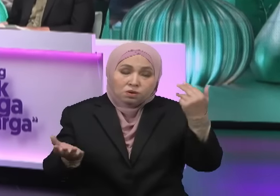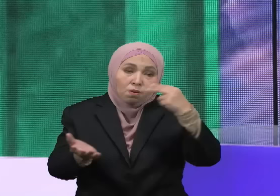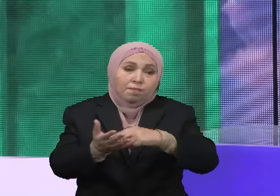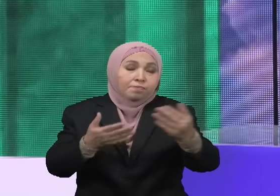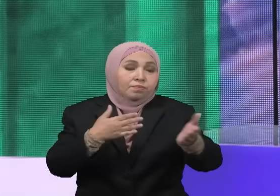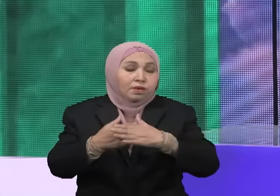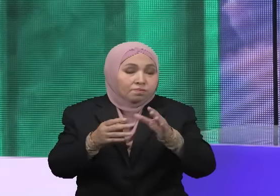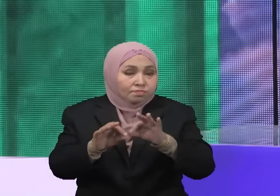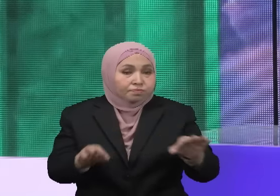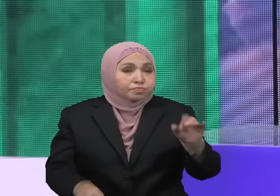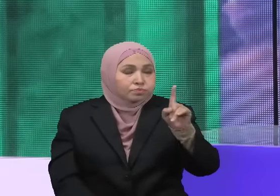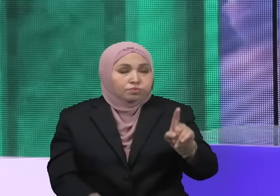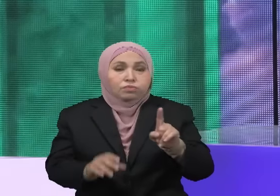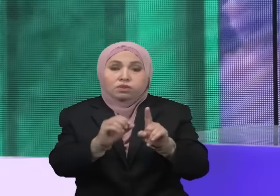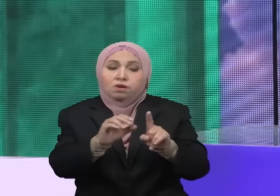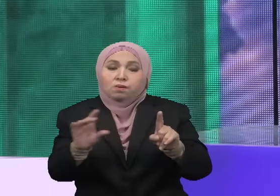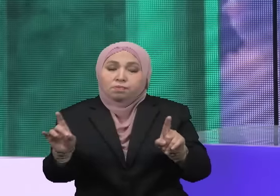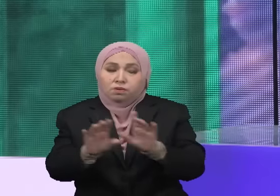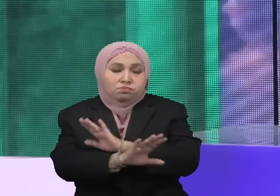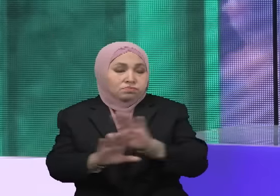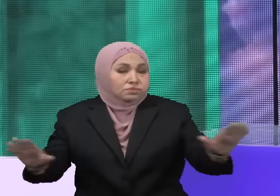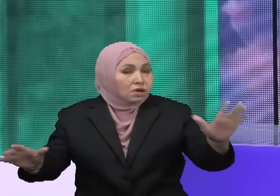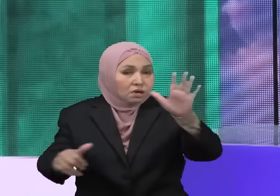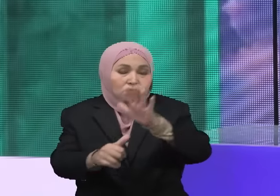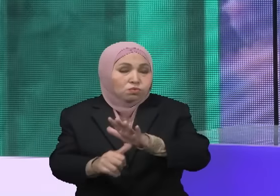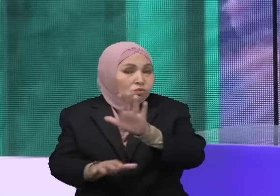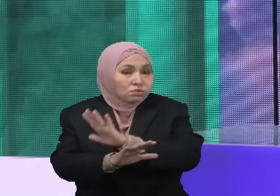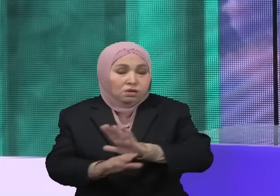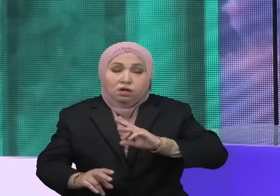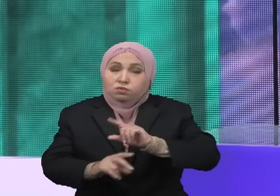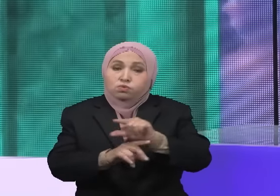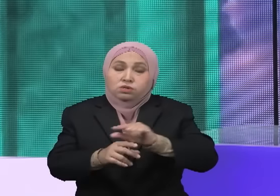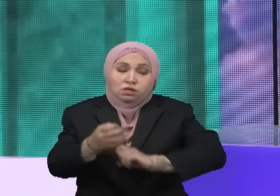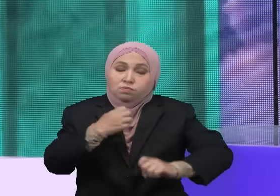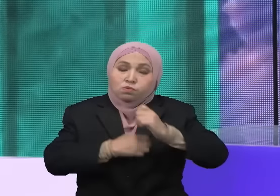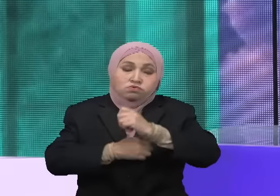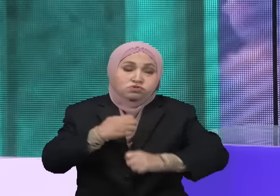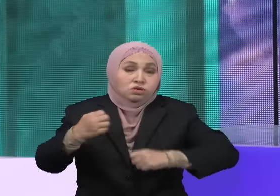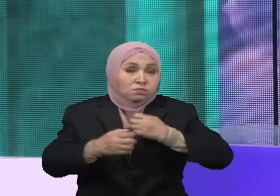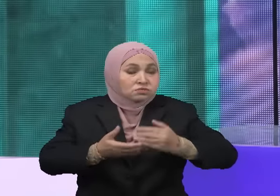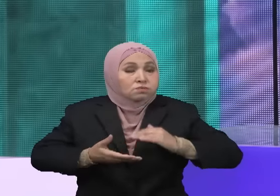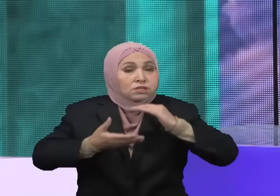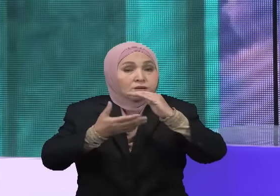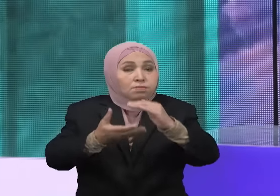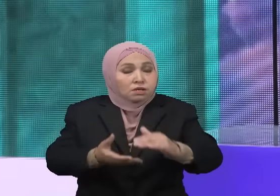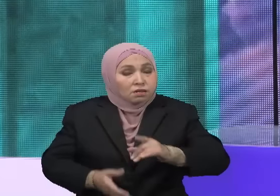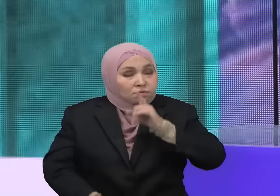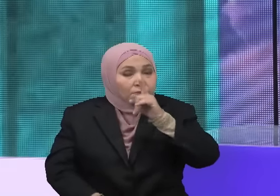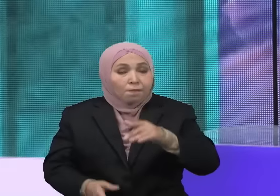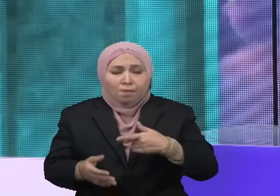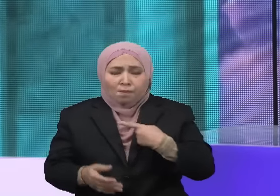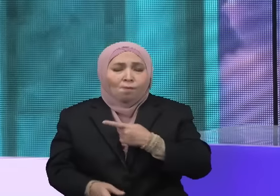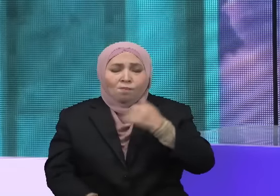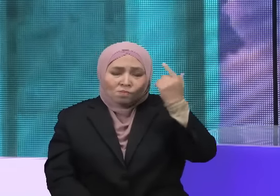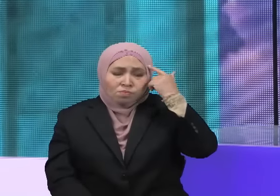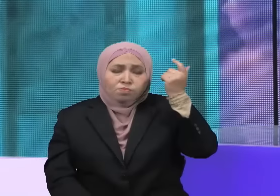kepada ayat yang ke-108. Jangan kutuk, jangan guna emosi ketika kita menyampaikan kebenaran. Walaupun kita tahu